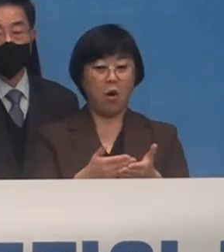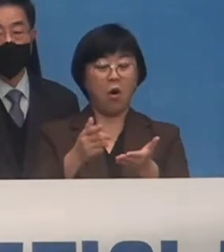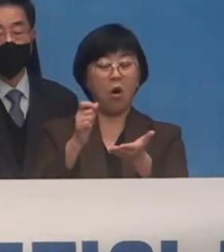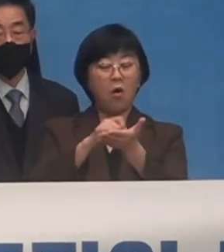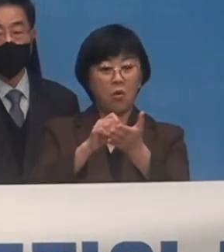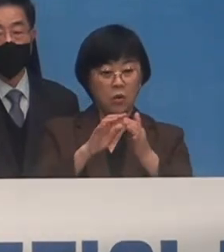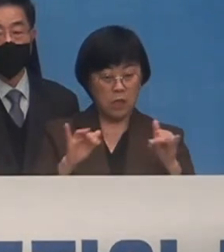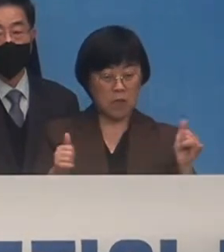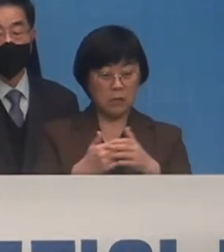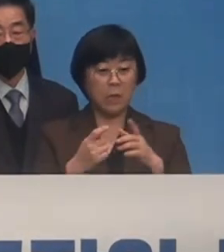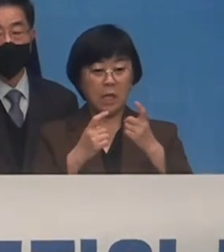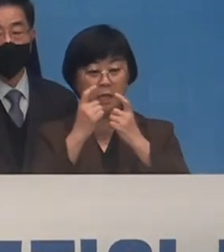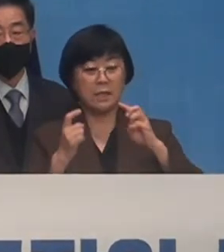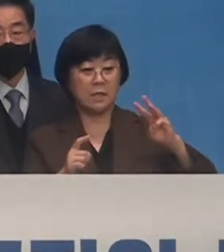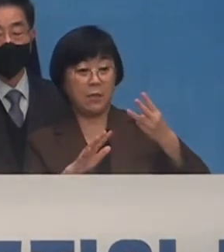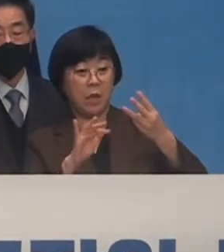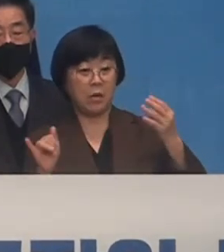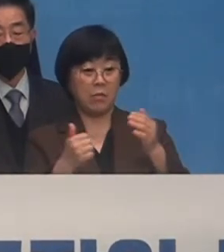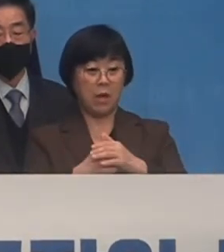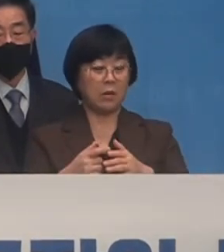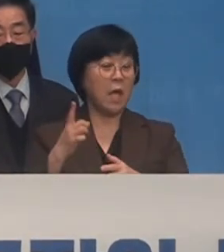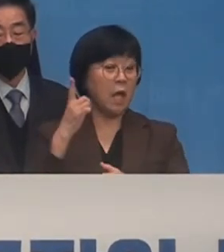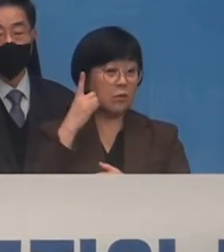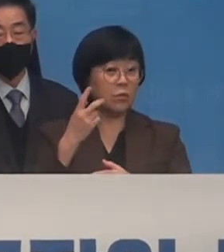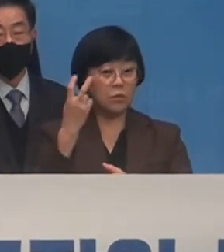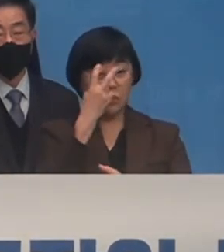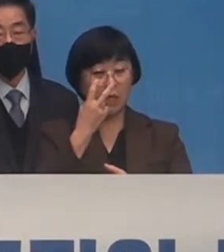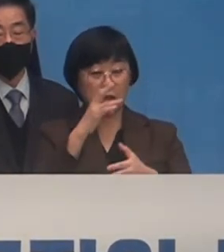민간인 등 300여 명에 대한 무차별 통신